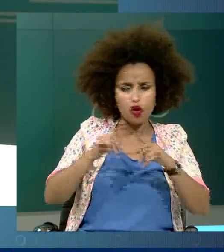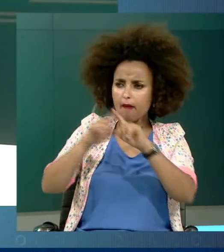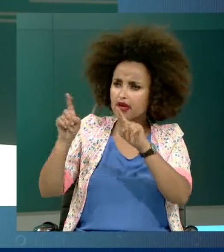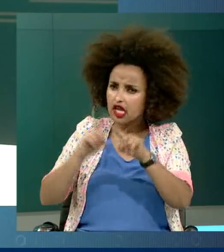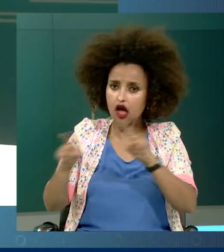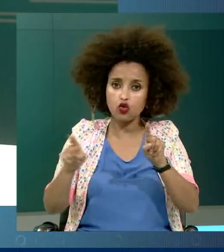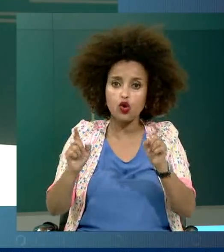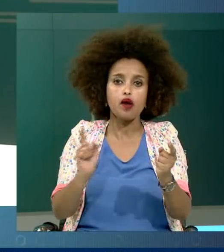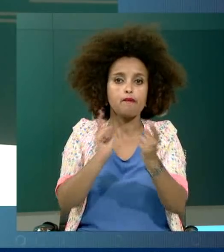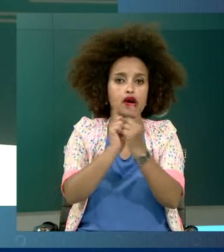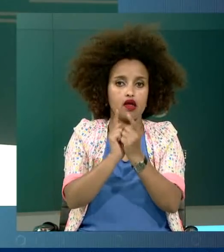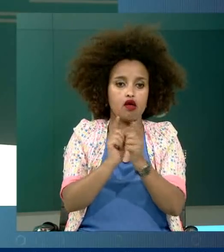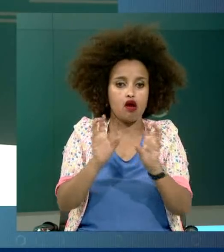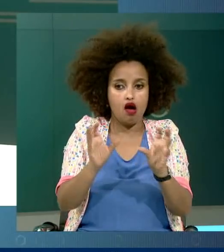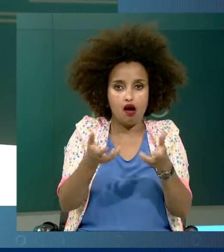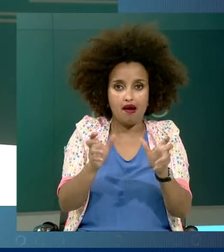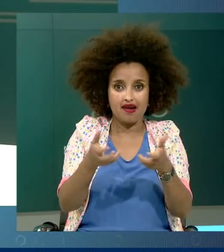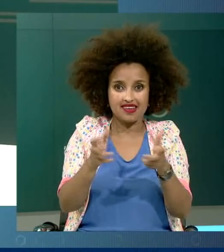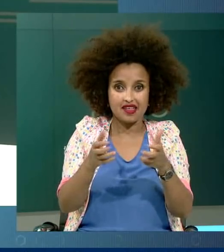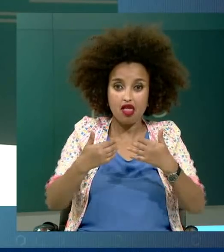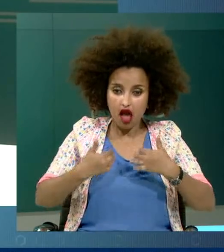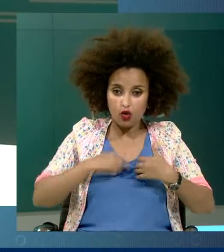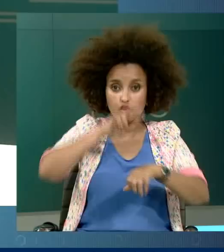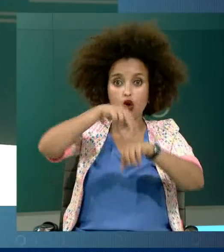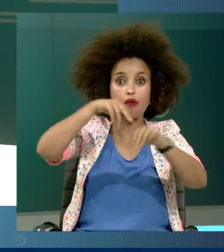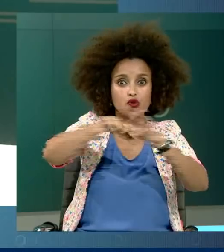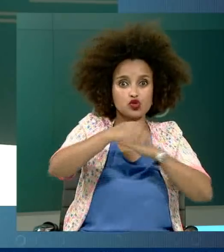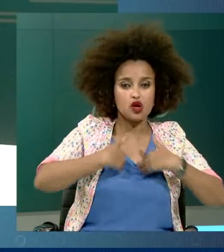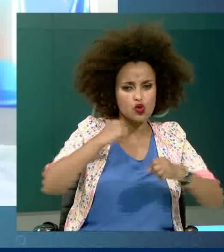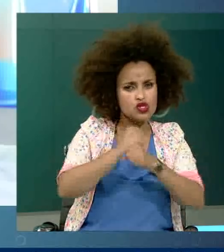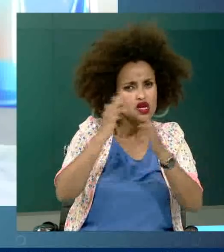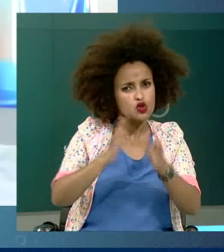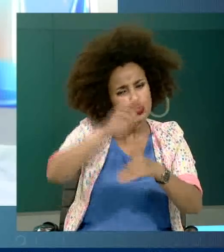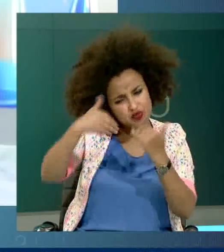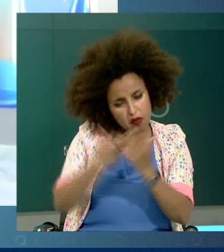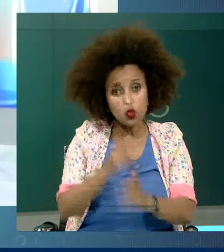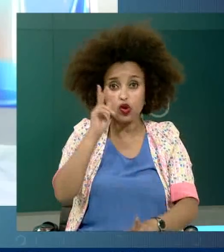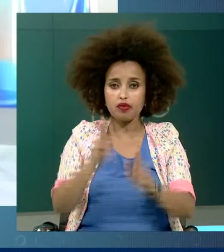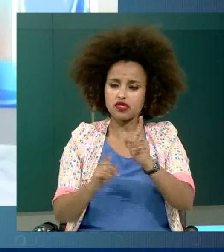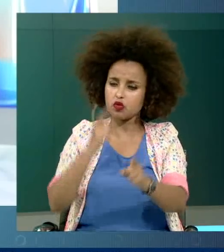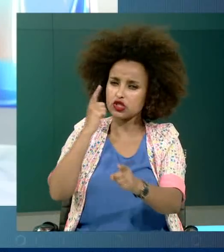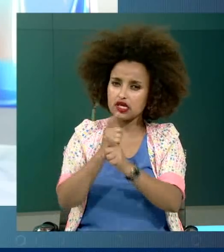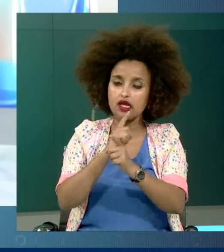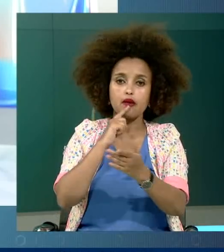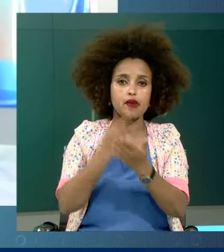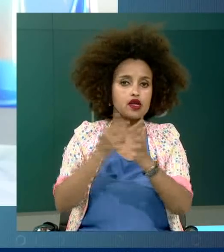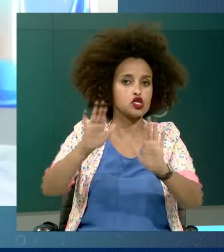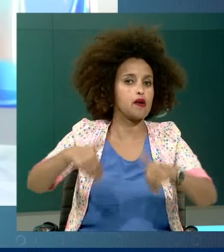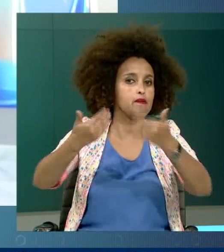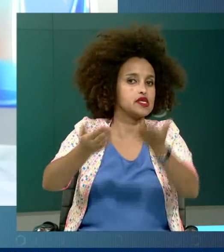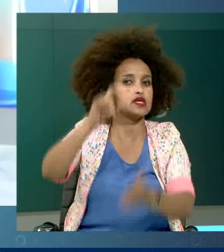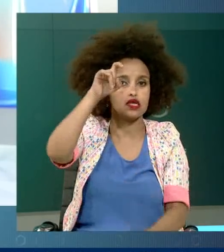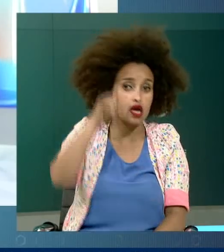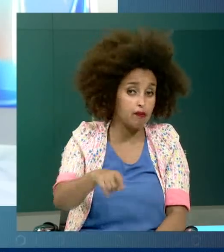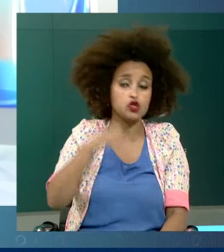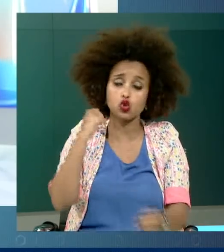ማሰራጫ መረጃ የሚሰጡ ተቋማት ውስጥ ያሉ ሰራተኞች ሁሉ ለህብረተሰቡ ትክክለኛ የሆነ መረጃ መስጠት አለባቸው፣